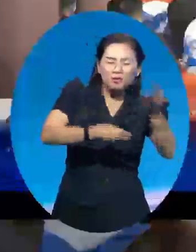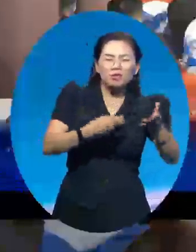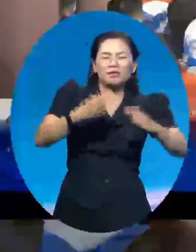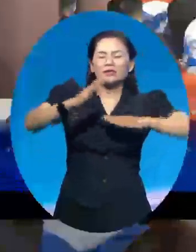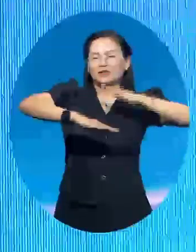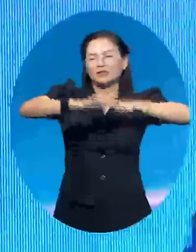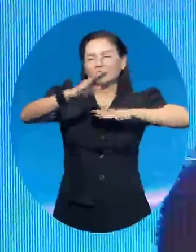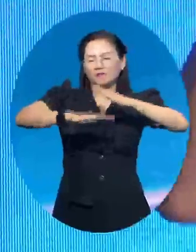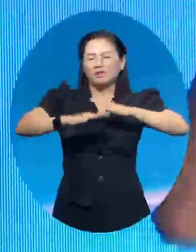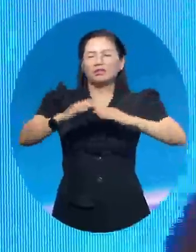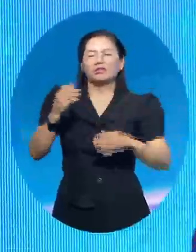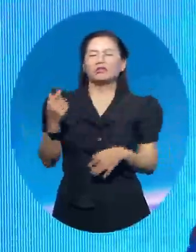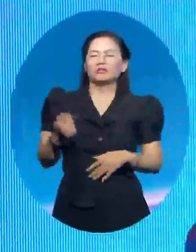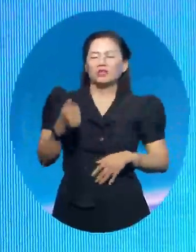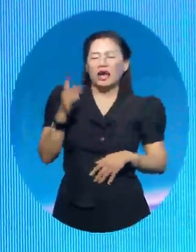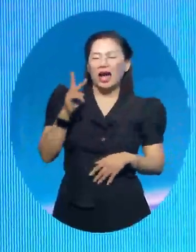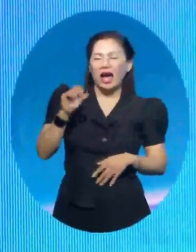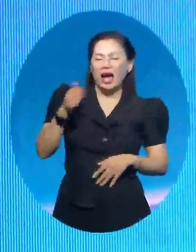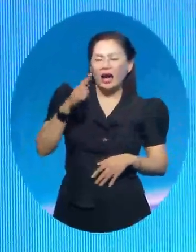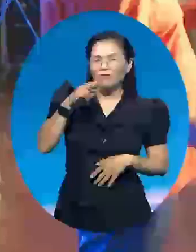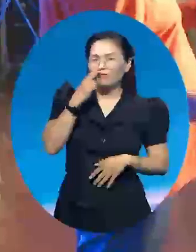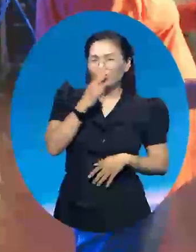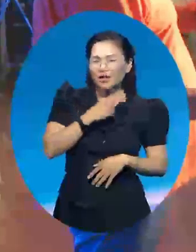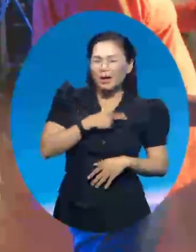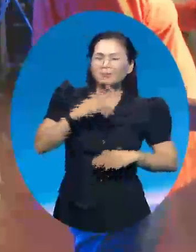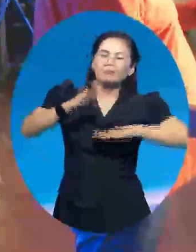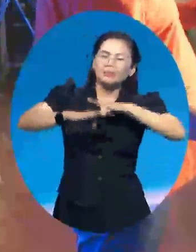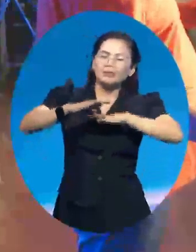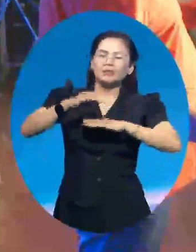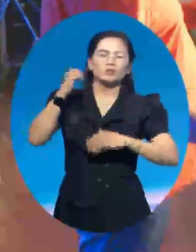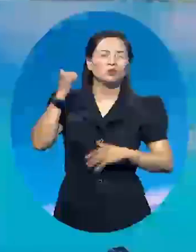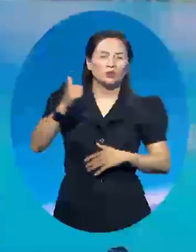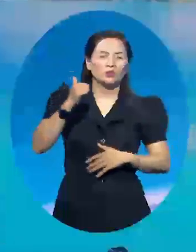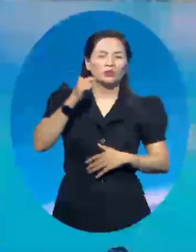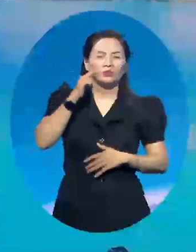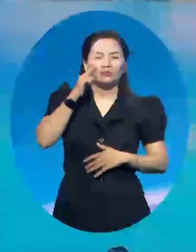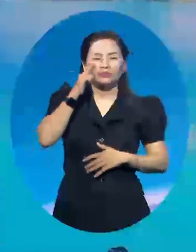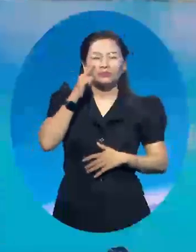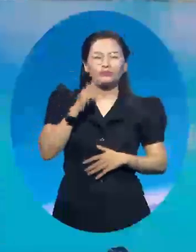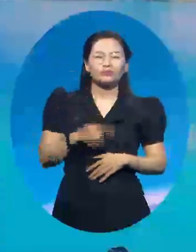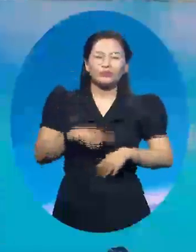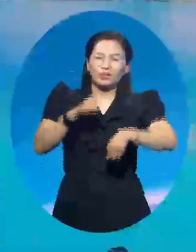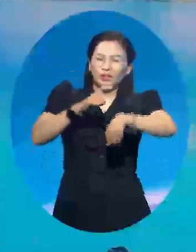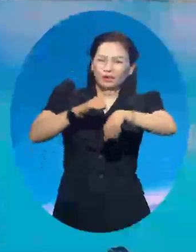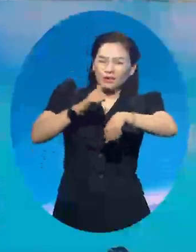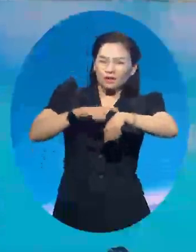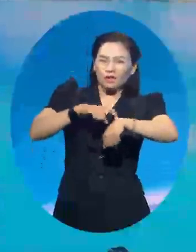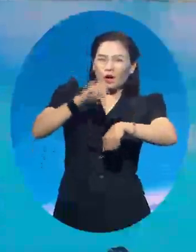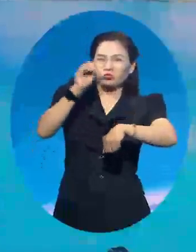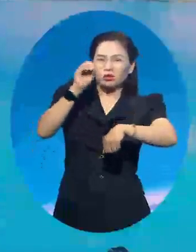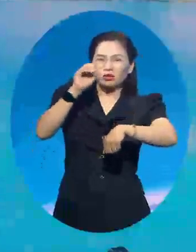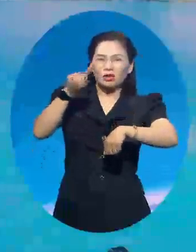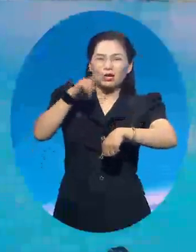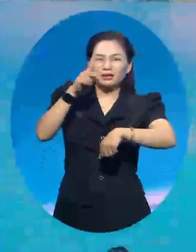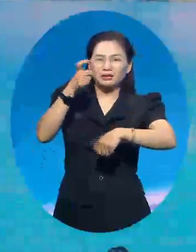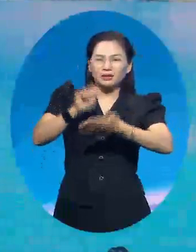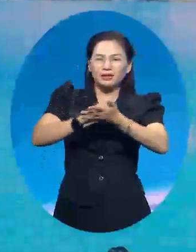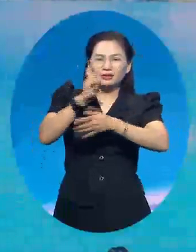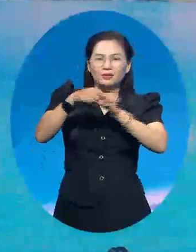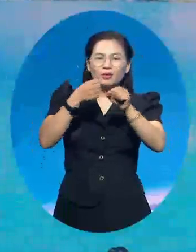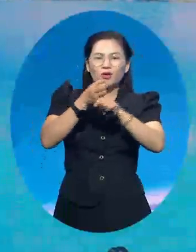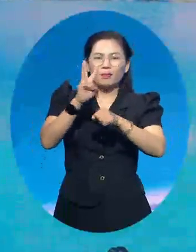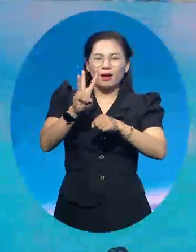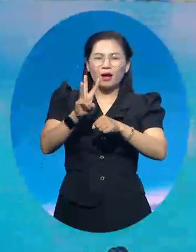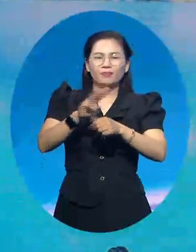tranh của hàng Việt, giá trị cho nền nông nghiệp, kinh tế Việt Nam. Đúng 0 giờ ngày 29 tháng 9 năm